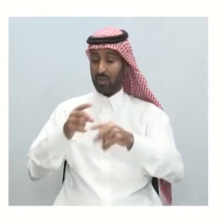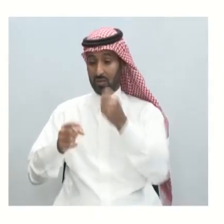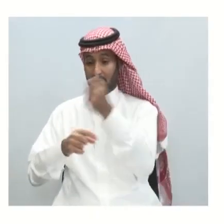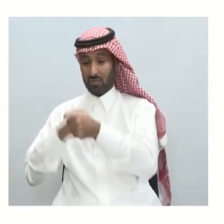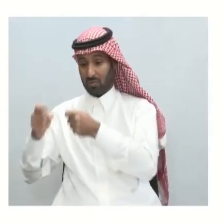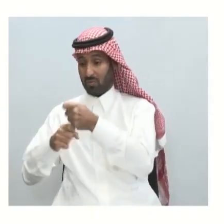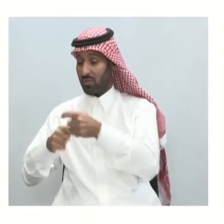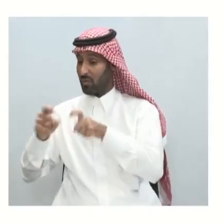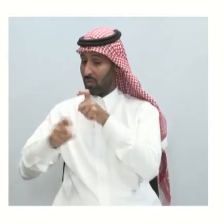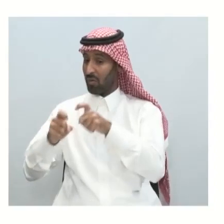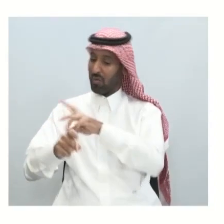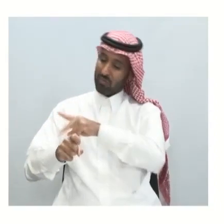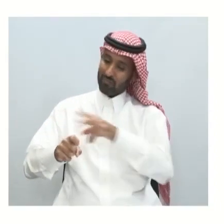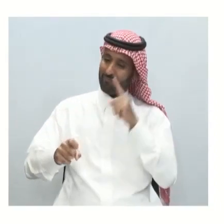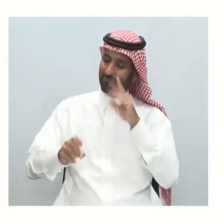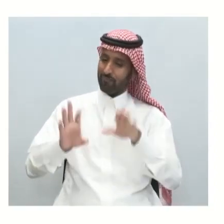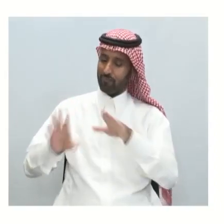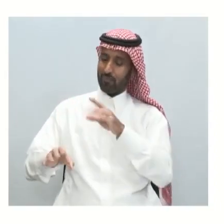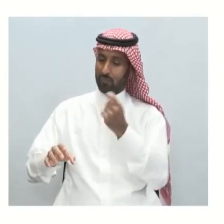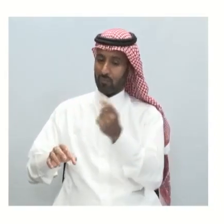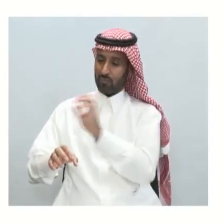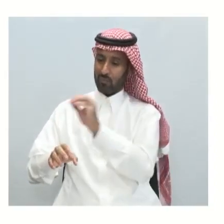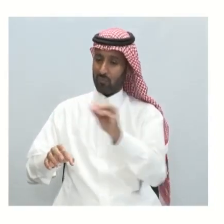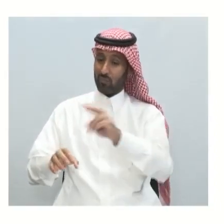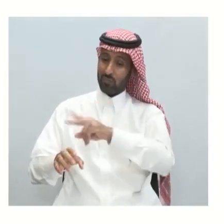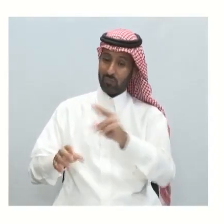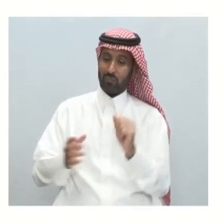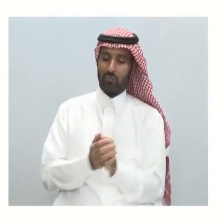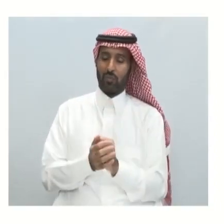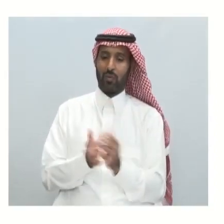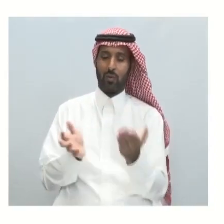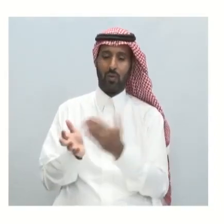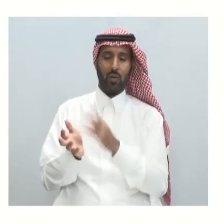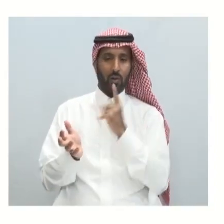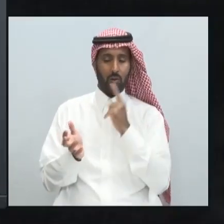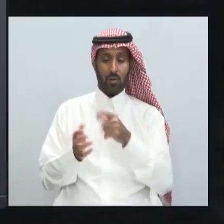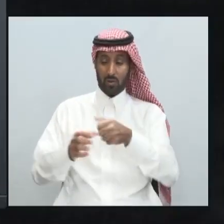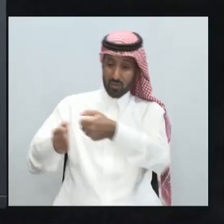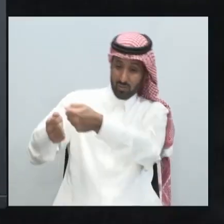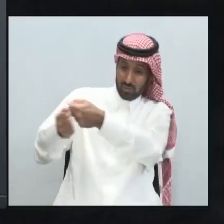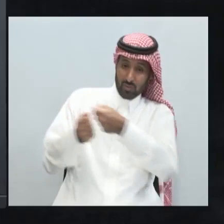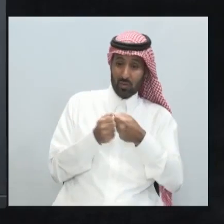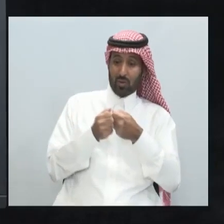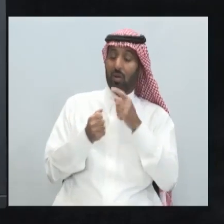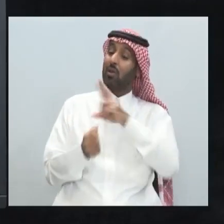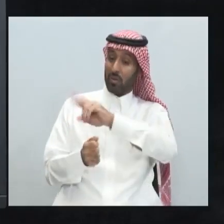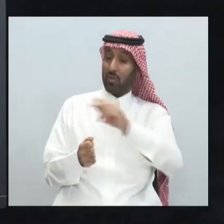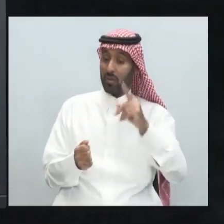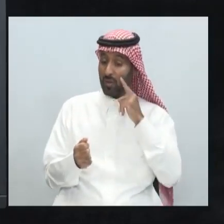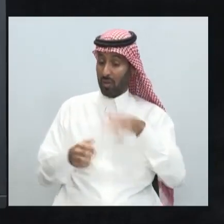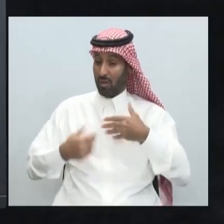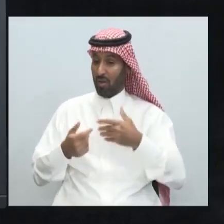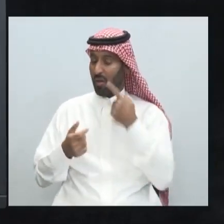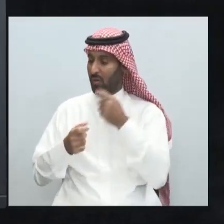الالكترونات الرابطه التساهميه بين ذرات العناصر المختلفه بالتساوي لعبه شد الحبل بنفس الطريقه هنا